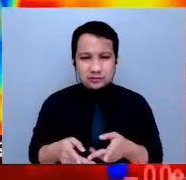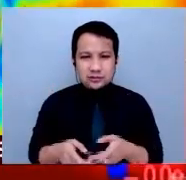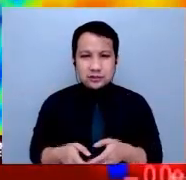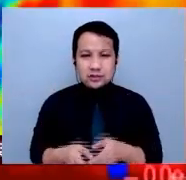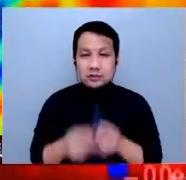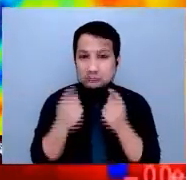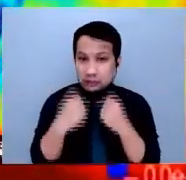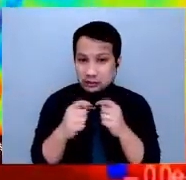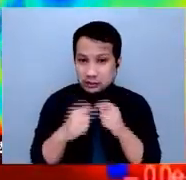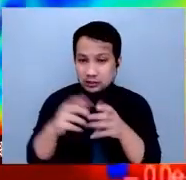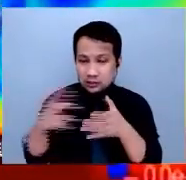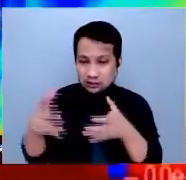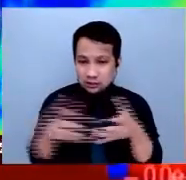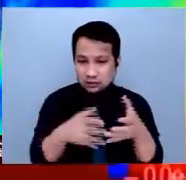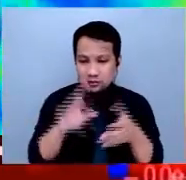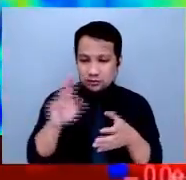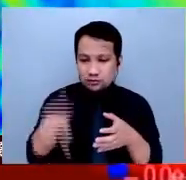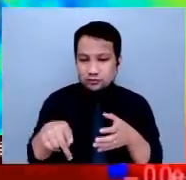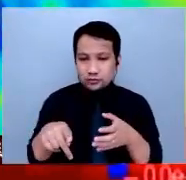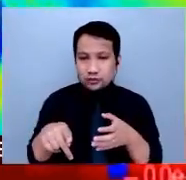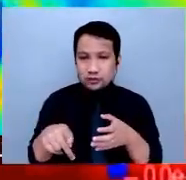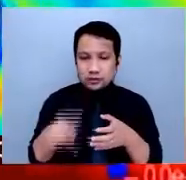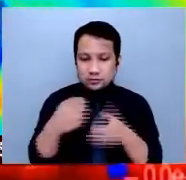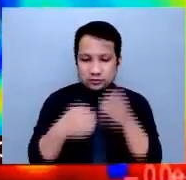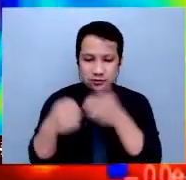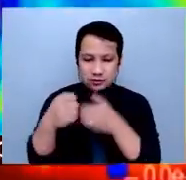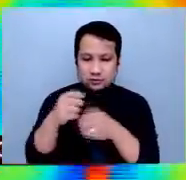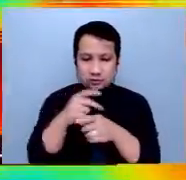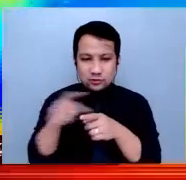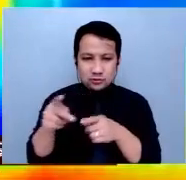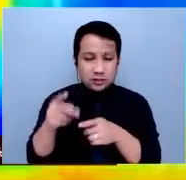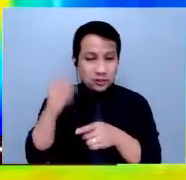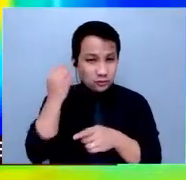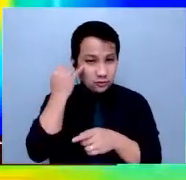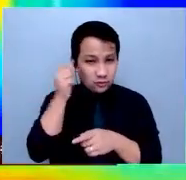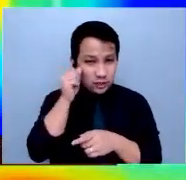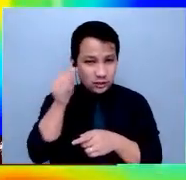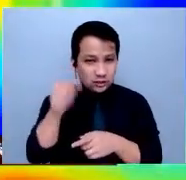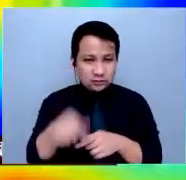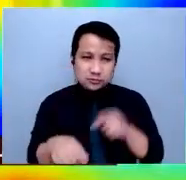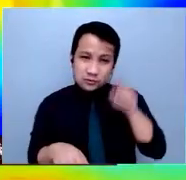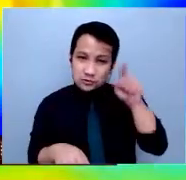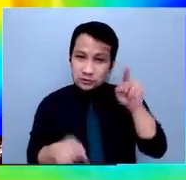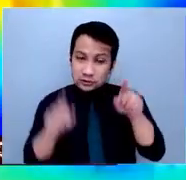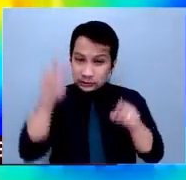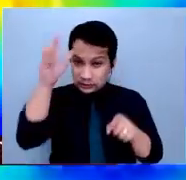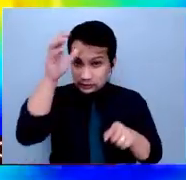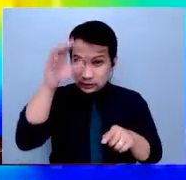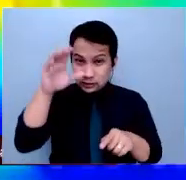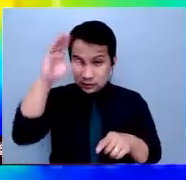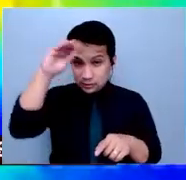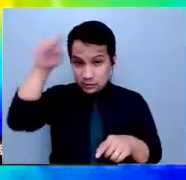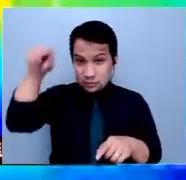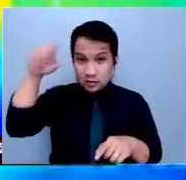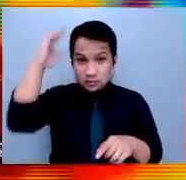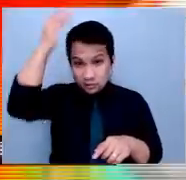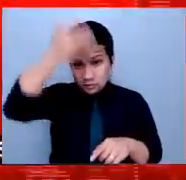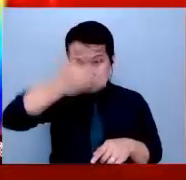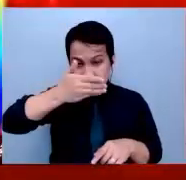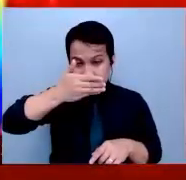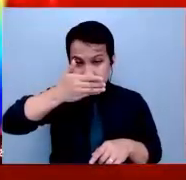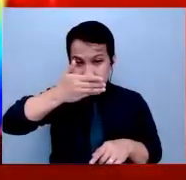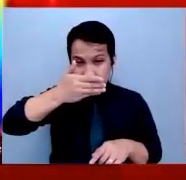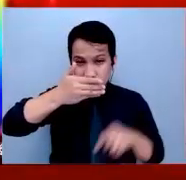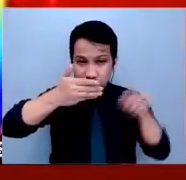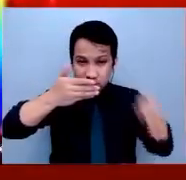na ginawa ni UP Institute of Civil Engineering Professor Joshua Agar, pansinin ang taong nasa taas na may suot na face shield at ang